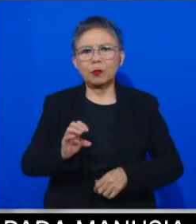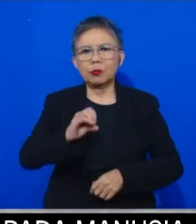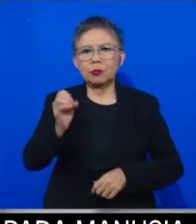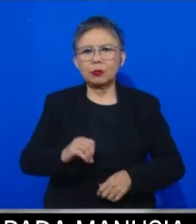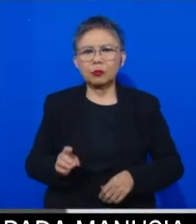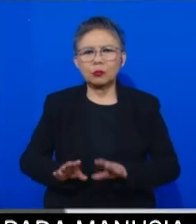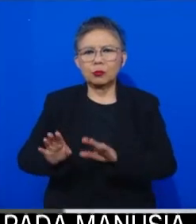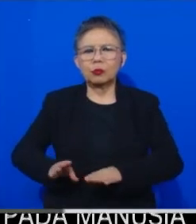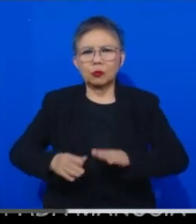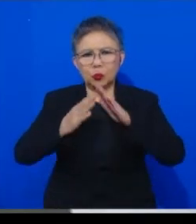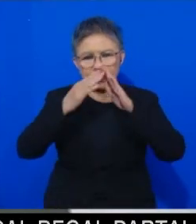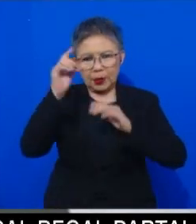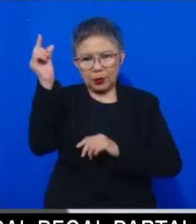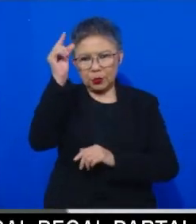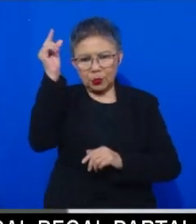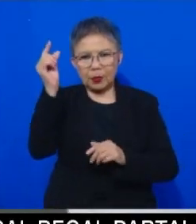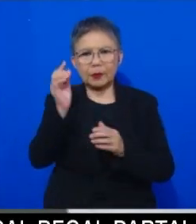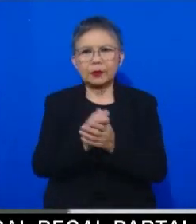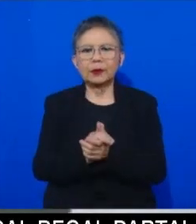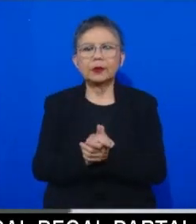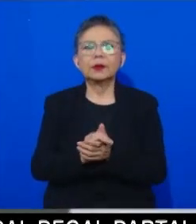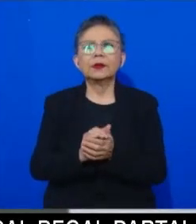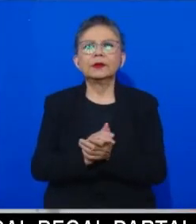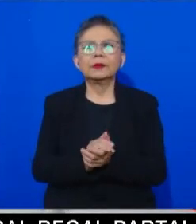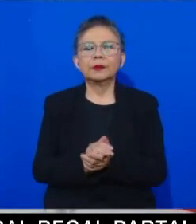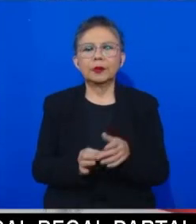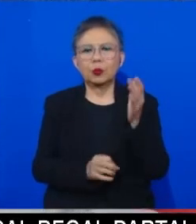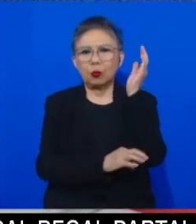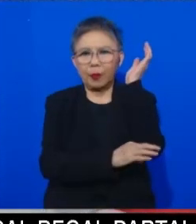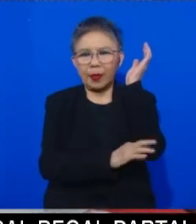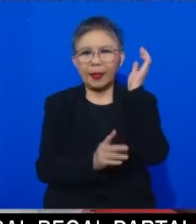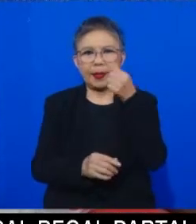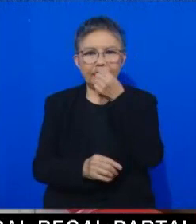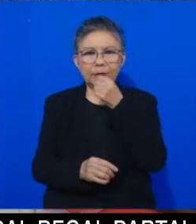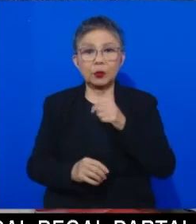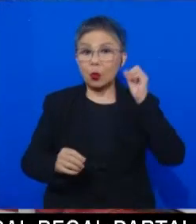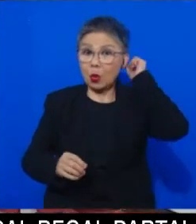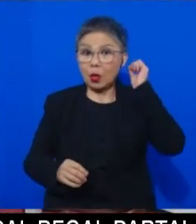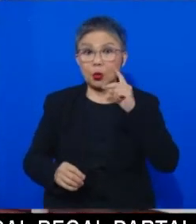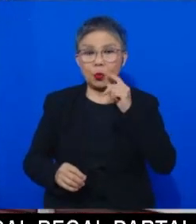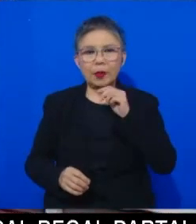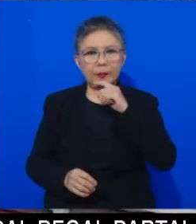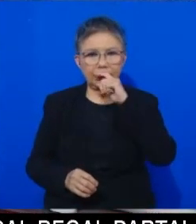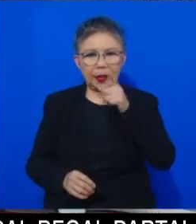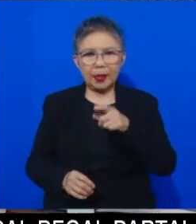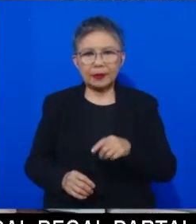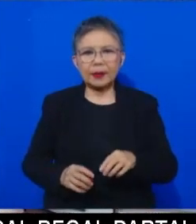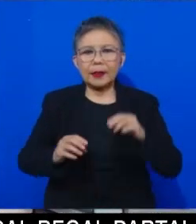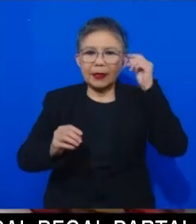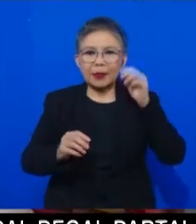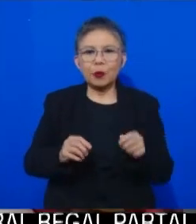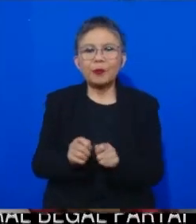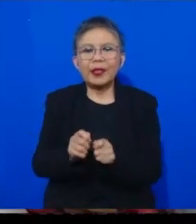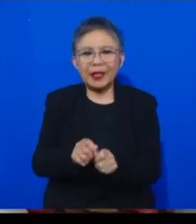dan dirawat di Rumah Sakit Umum Daerah Dr. Sudirman, Kebumen, Kamis siang. Dari keterangan orang tua korban, anaknya pada Selasa berniat membuat meriam